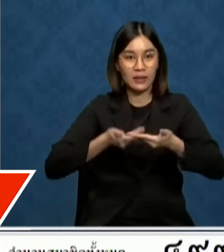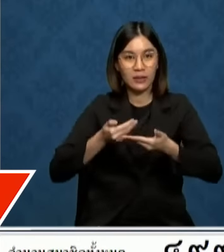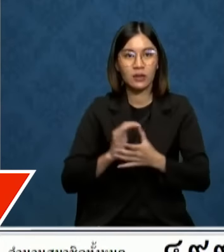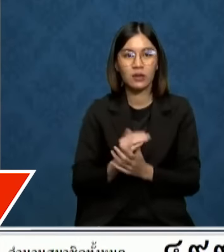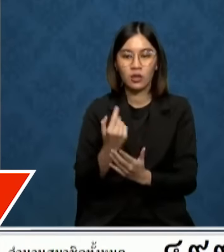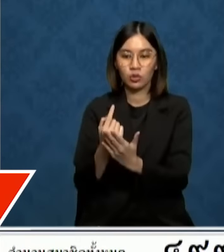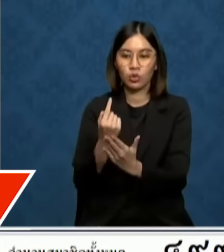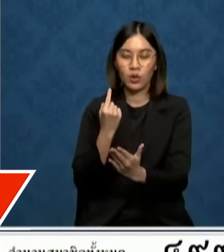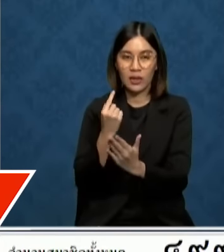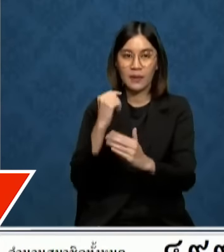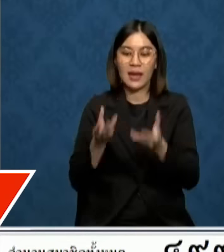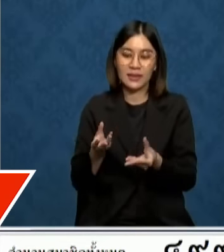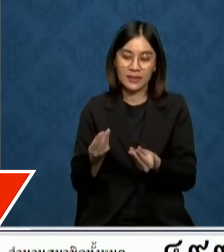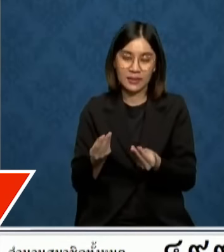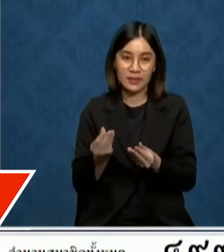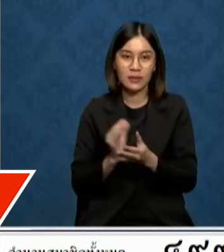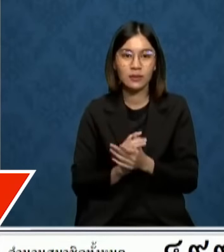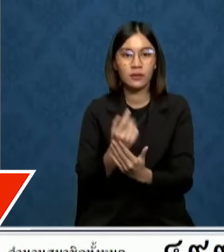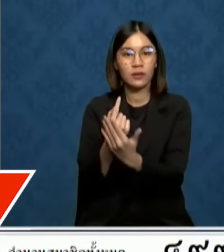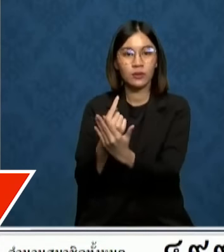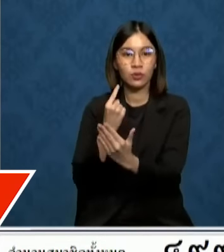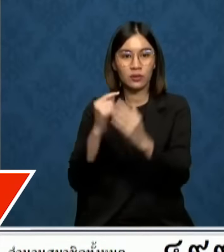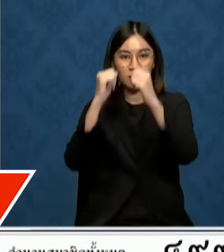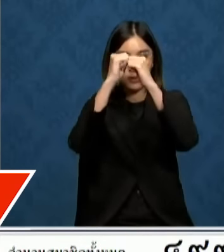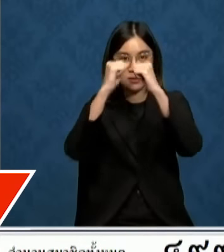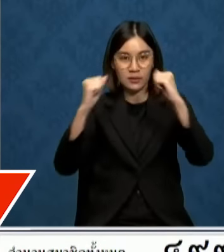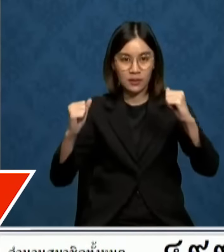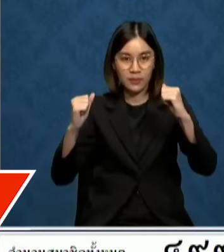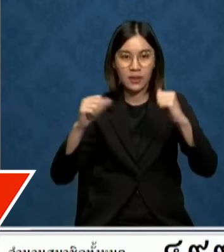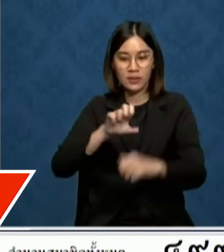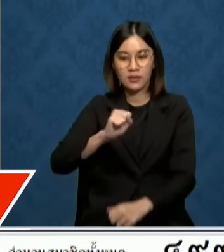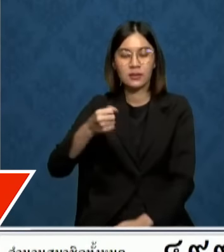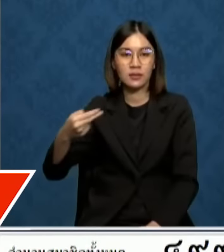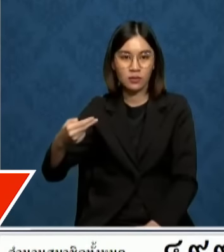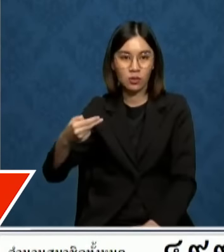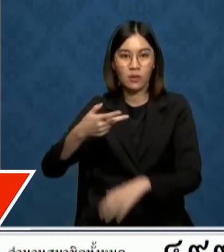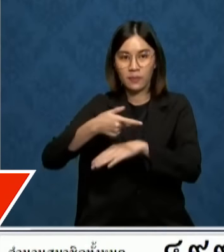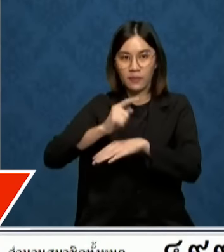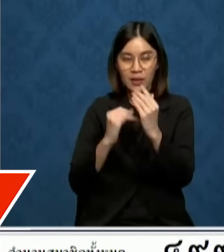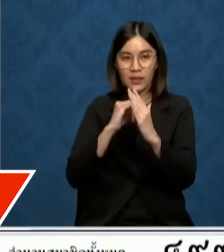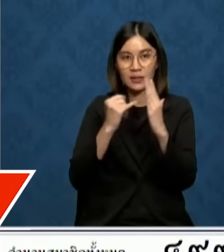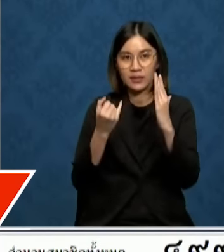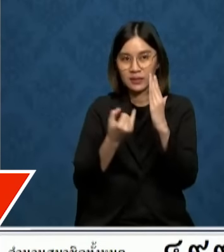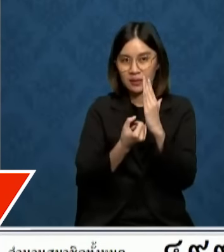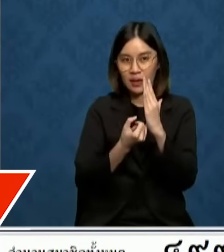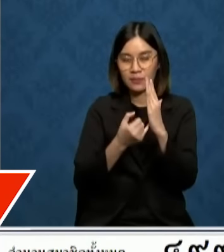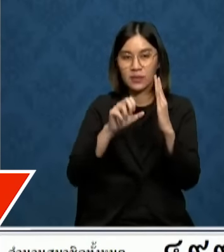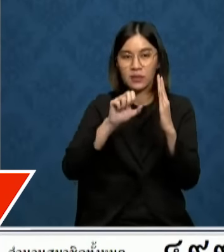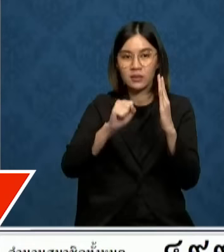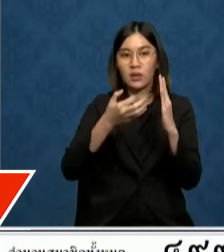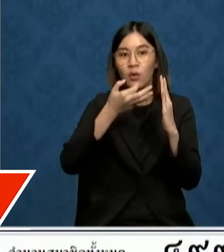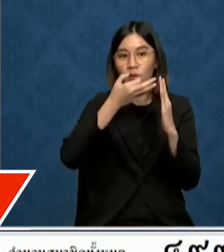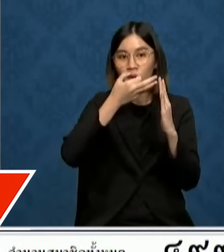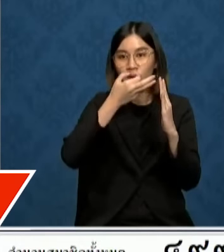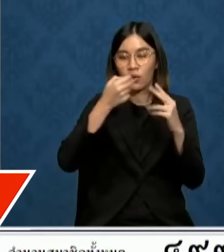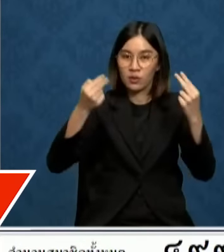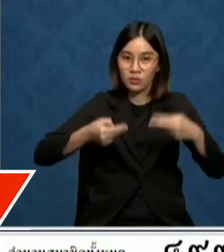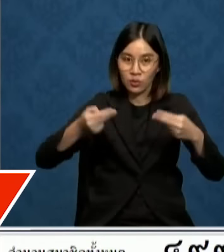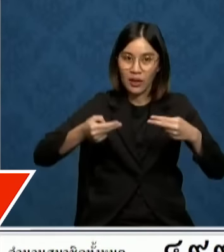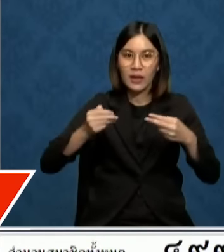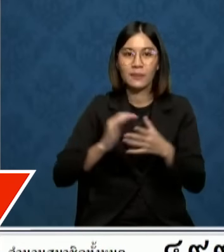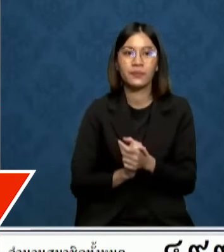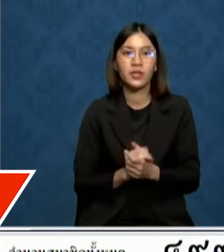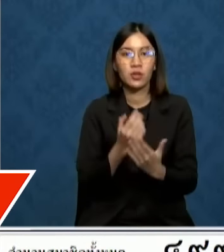ผู้แทนพัฒนาที่ดินผู้แทนสำนักสหกรณ์ประธานสภาจังหวัดสงครามตัวแทนประมงระดับ